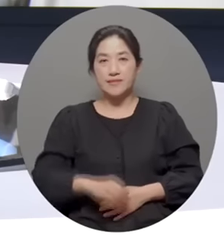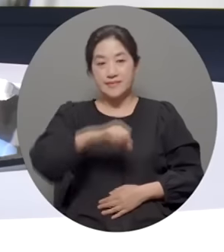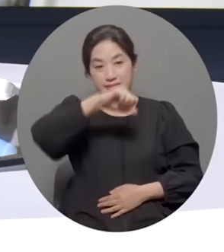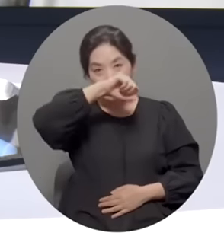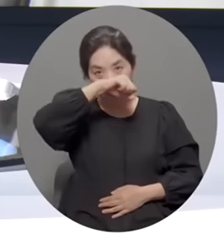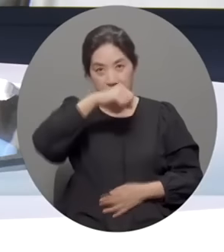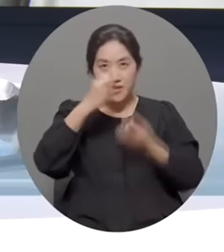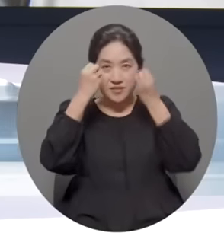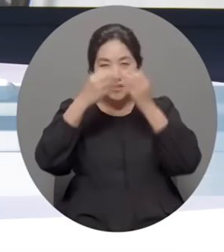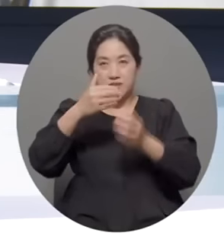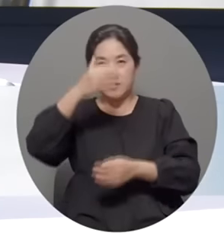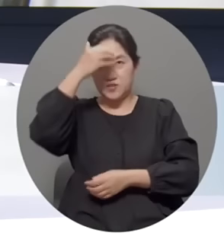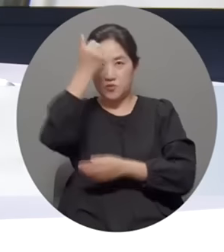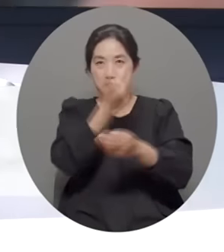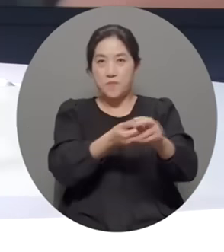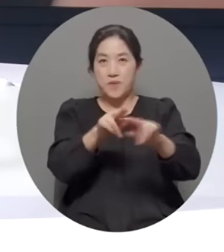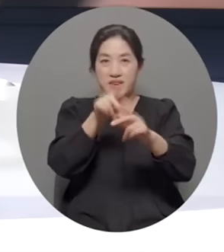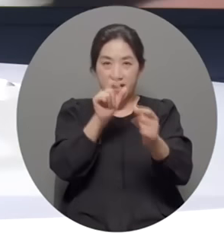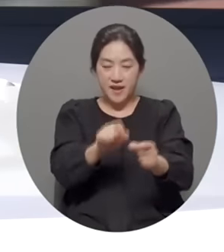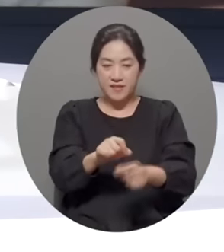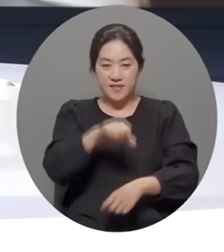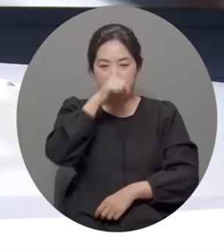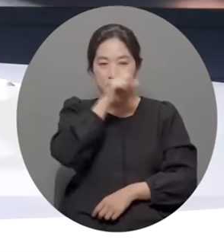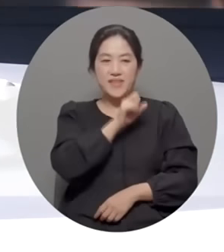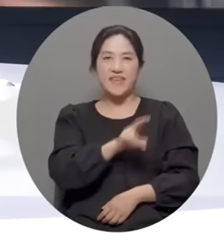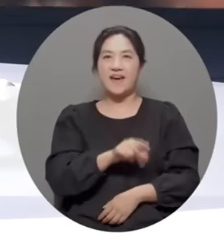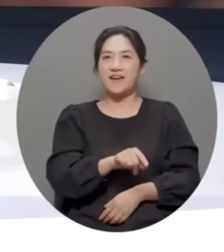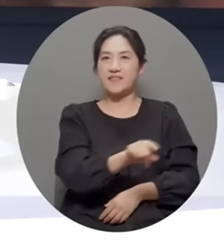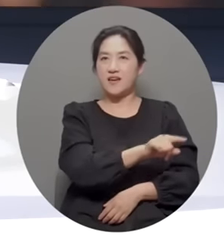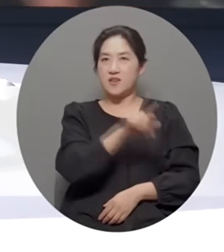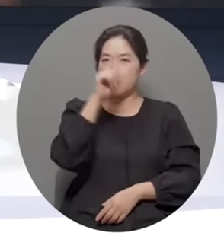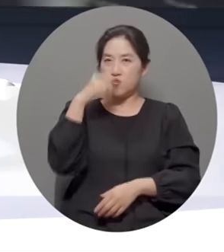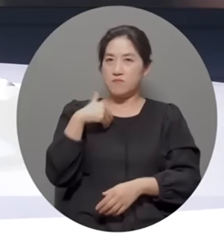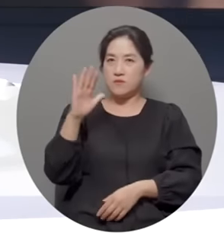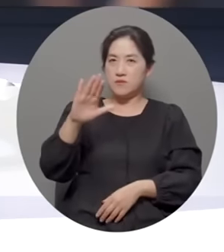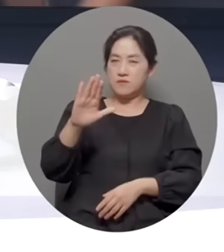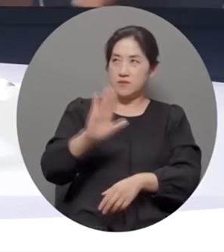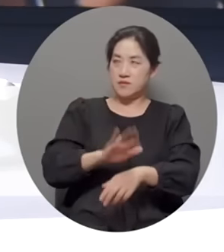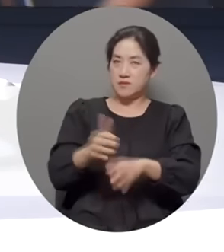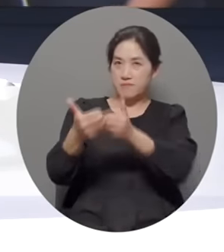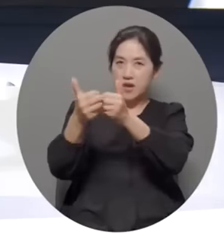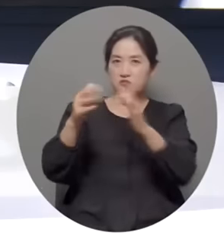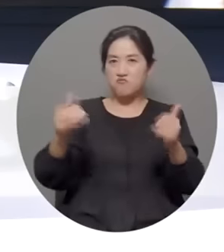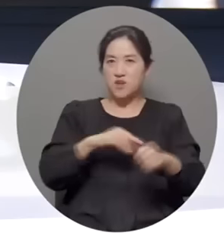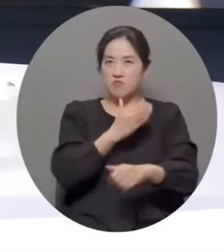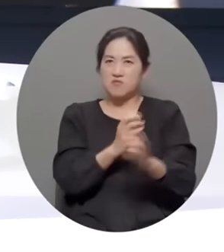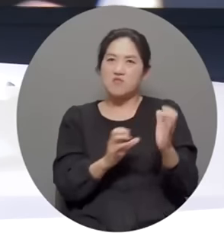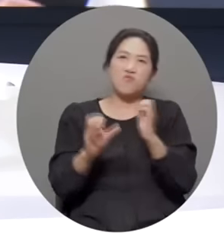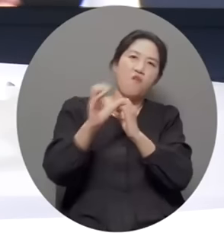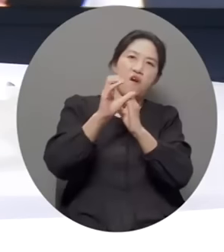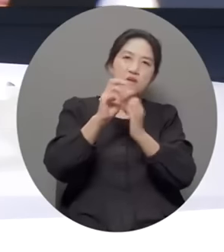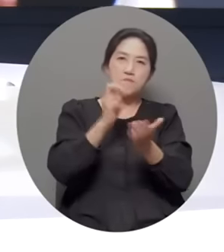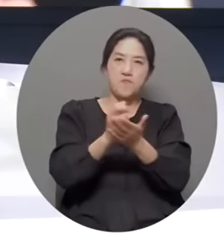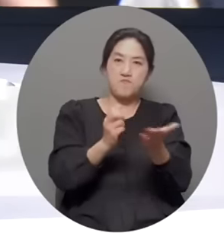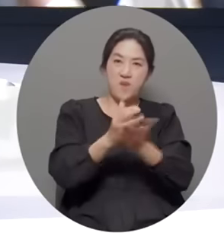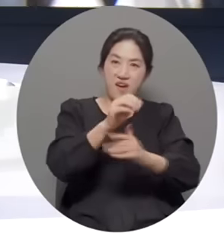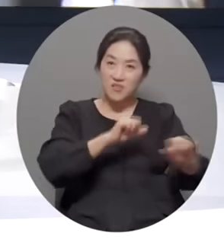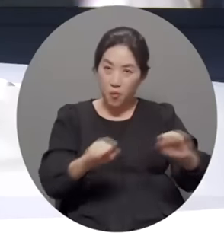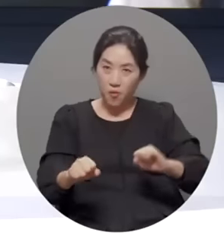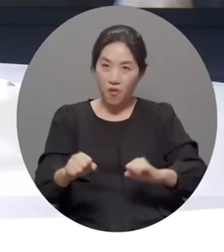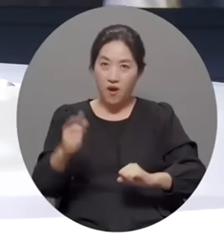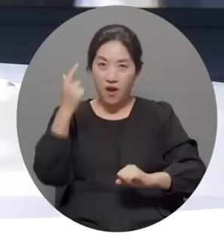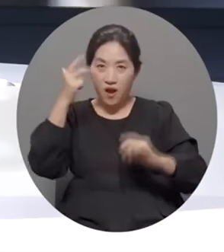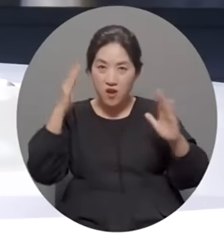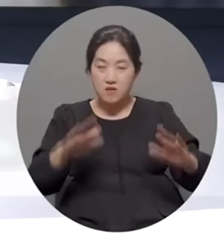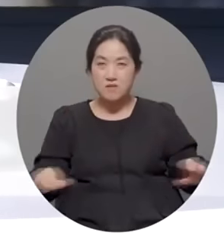대만에서 새 총통의 취임을 앞두고 대만 야당이 정부 견제와 국회의 권한을 강화하는 법안을 통과시키려다가 한 주